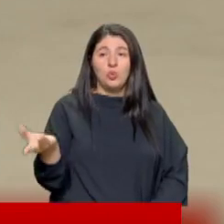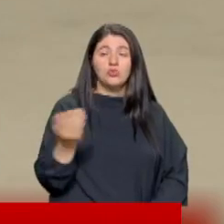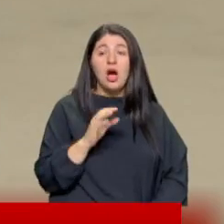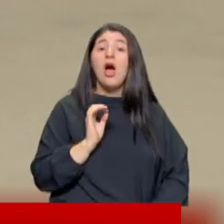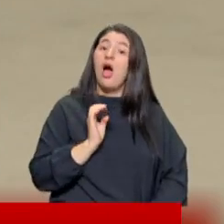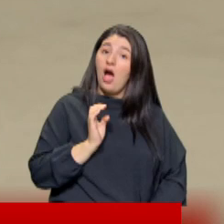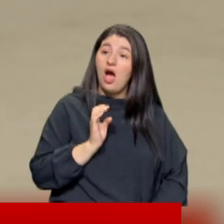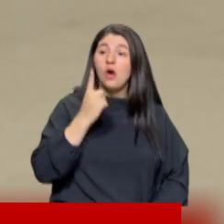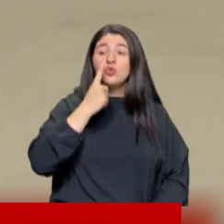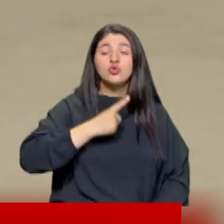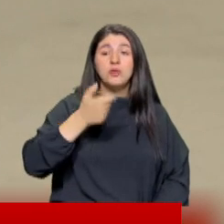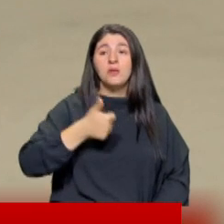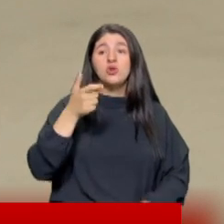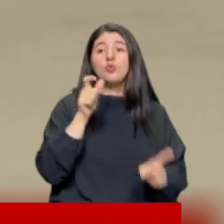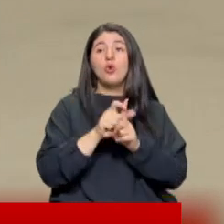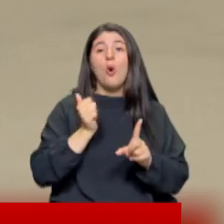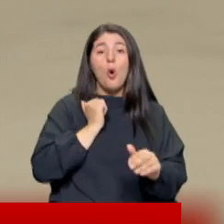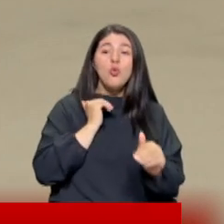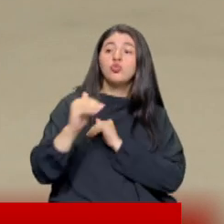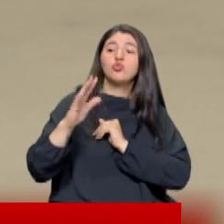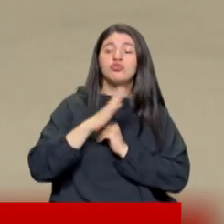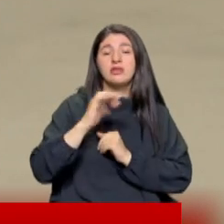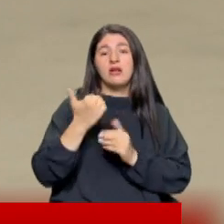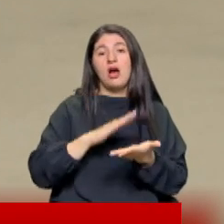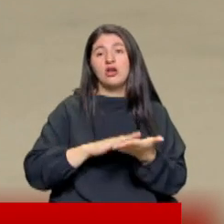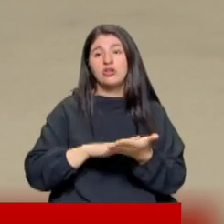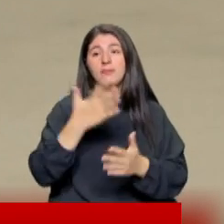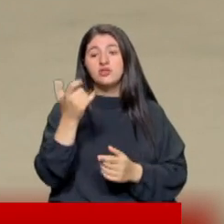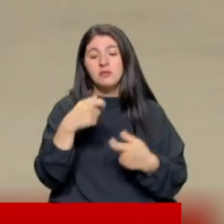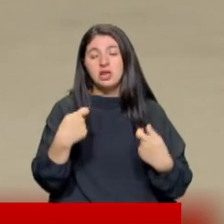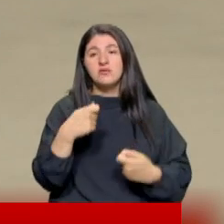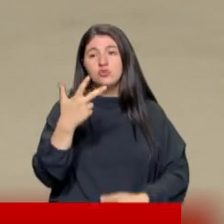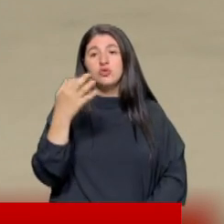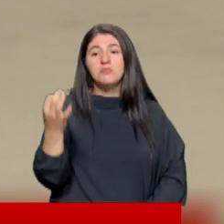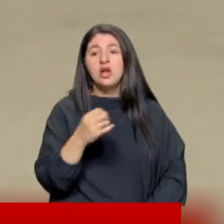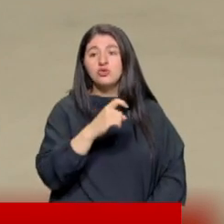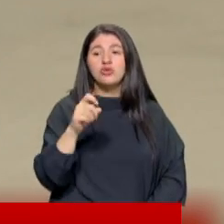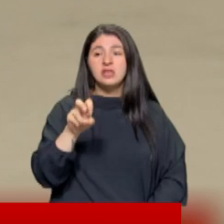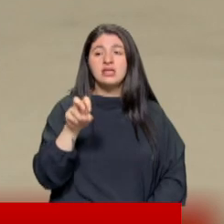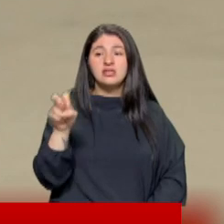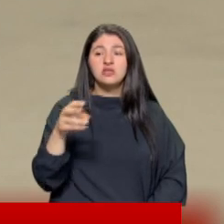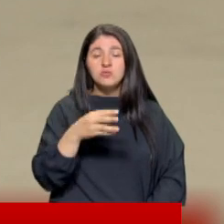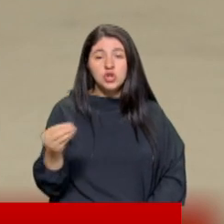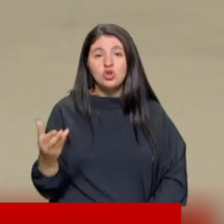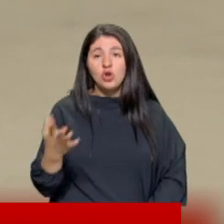Ha, Cumhurbaşkanı koruma ordusu var değerli arkadaşlar. 5 aylık maliyeti 3 milyar 988